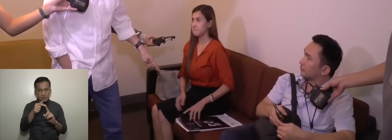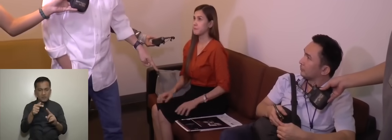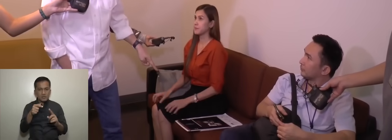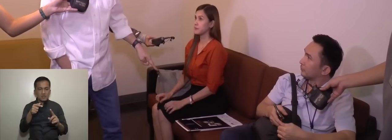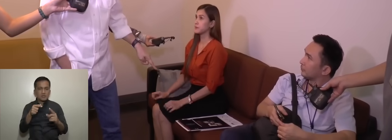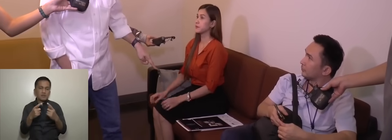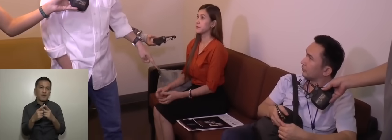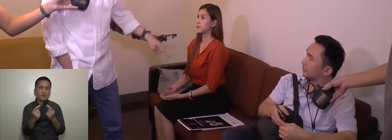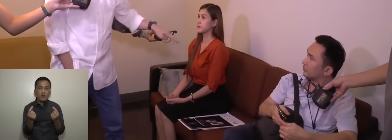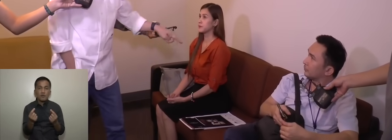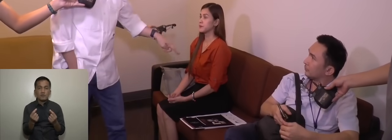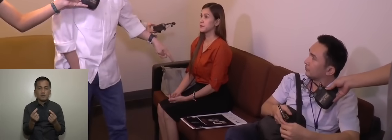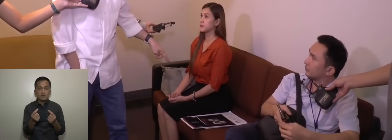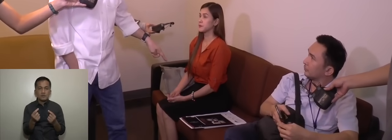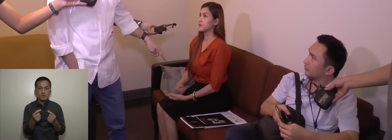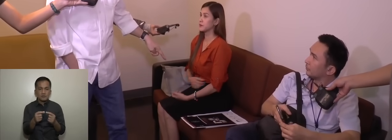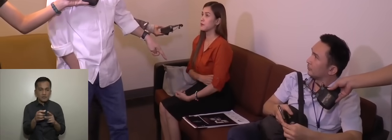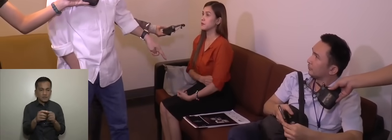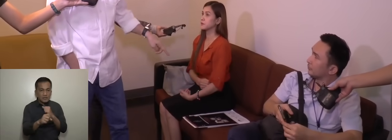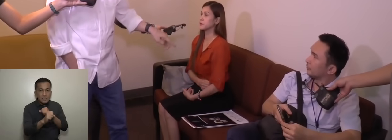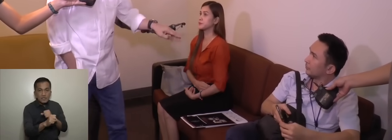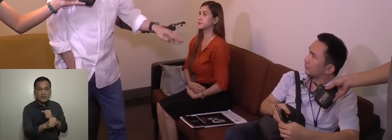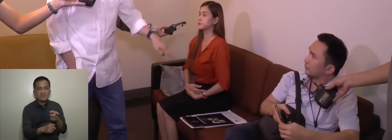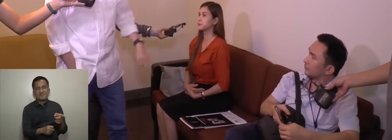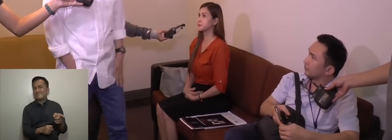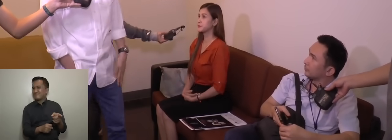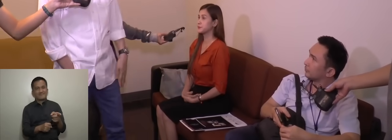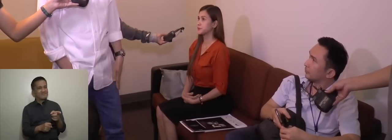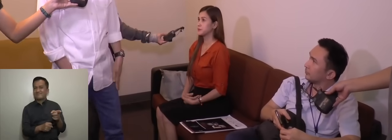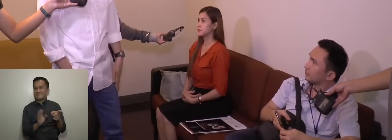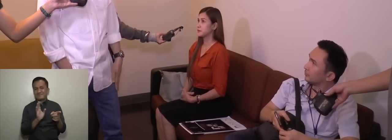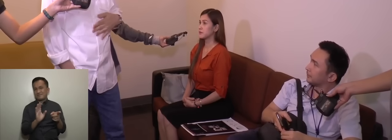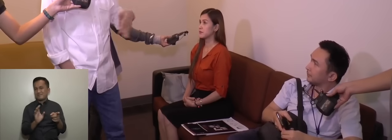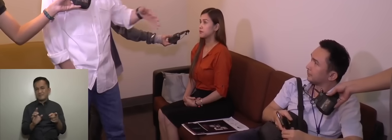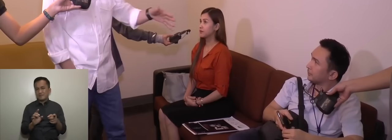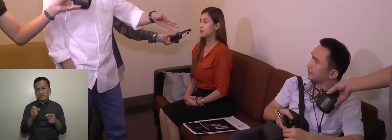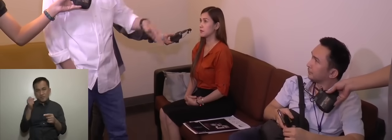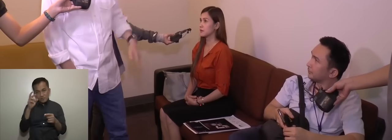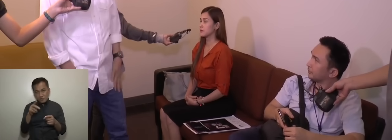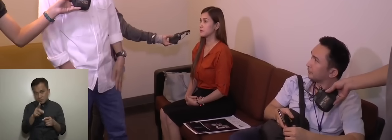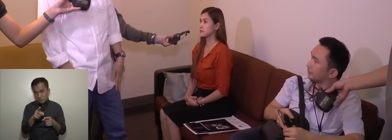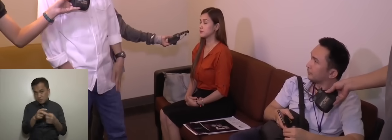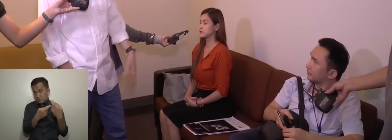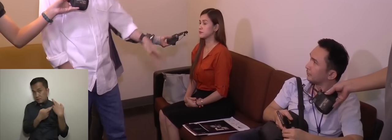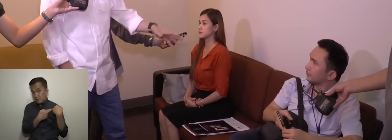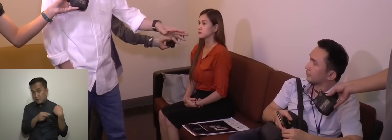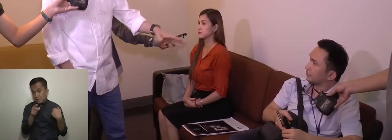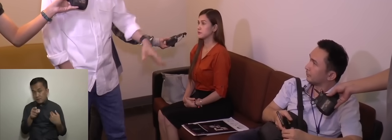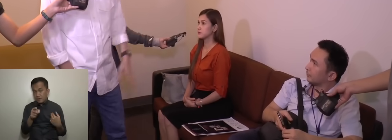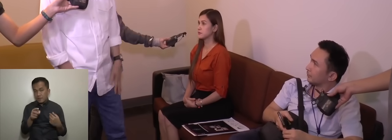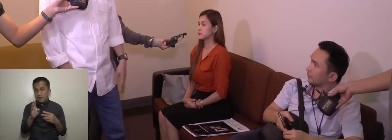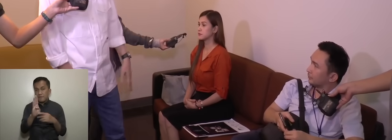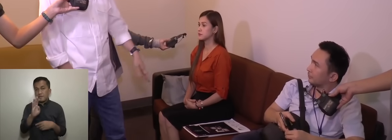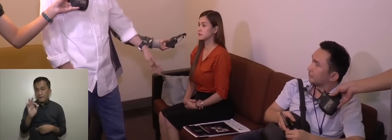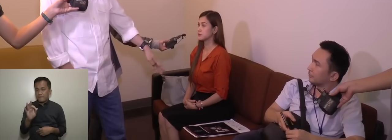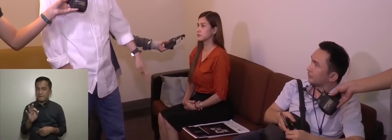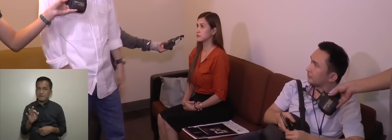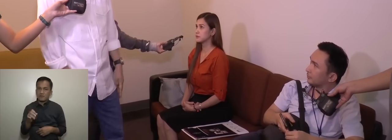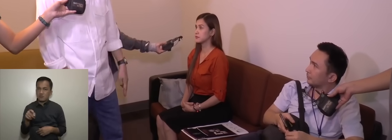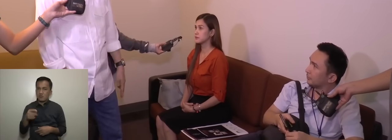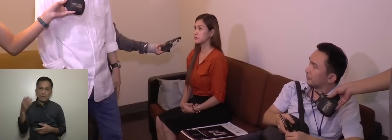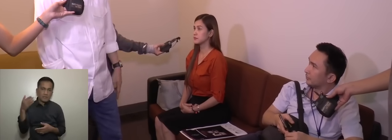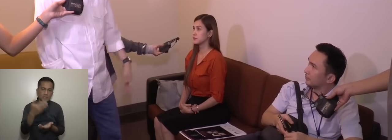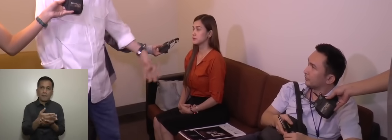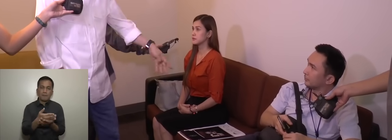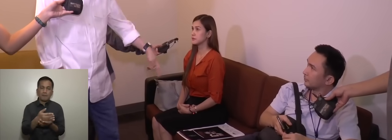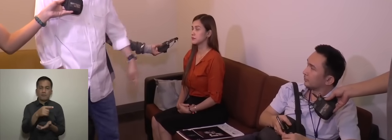mga Hapon na liligawan sila, doon pa lamang, sir, kung talagang responsable kang boyfriend, papahintuin mo